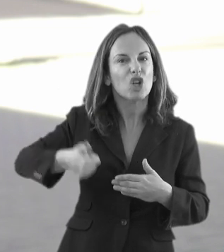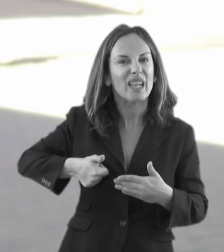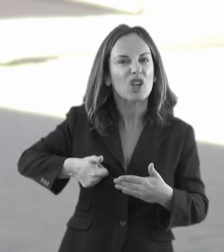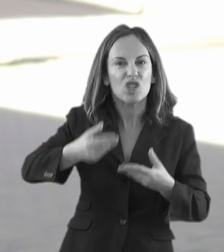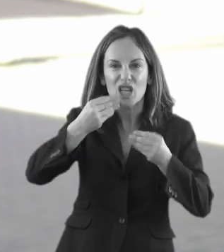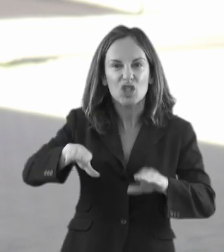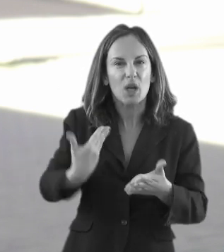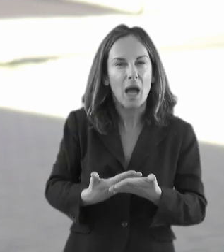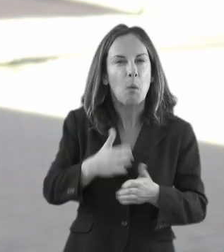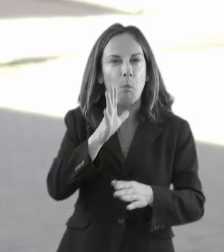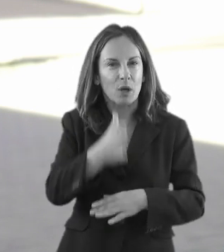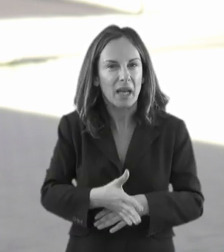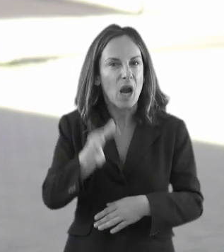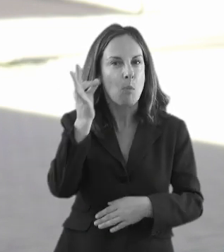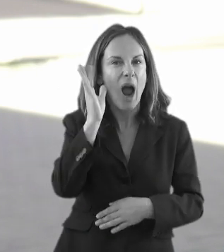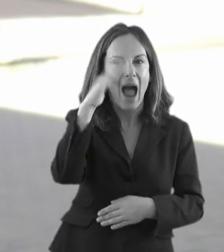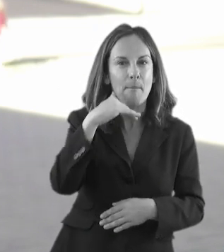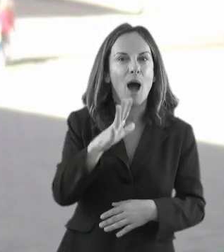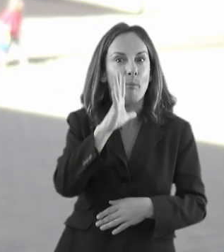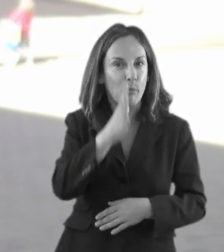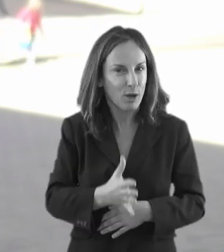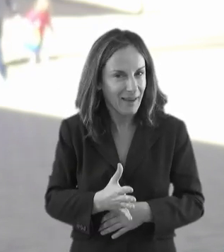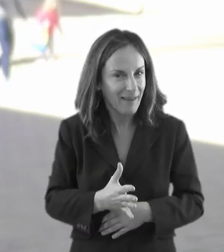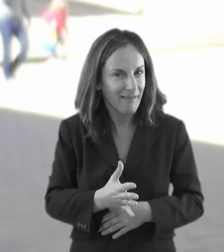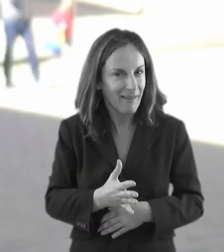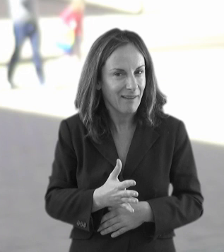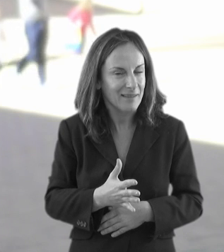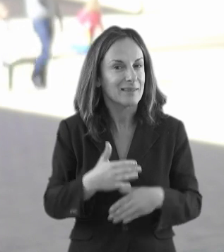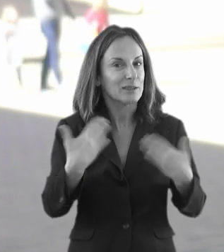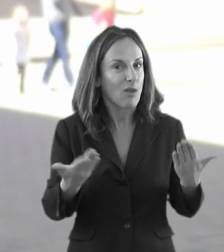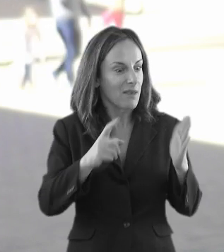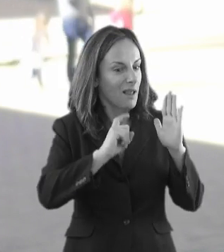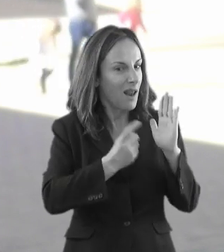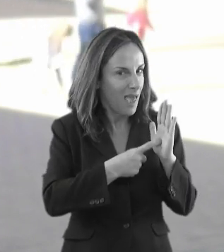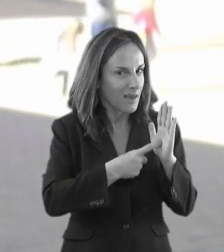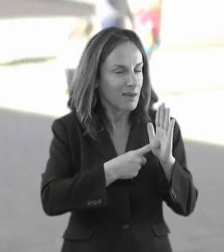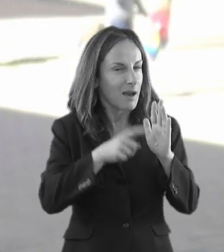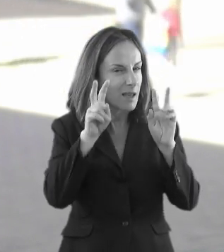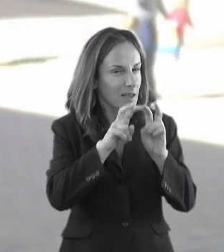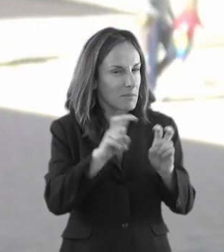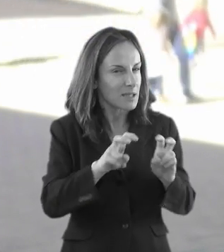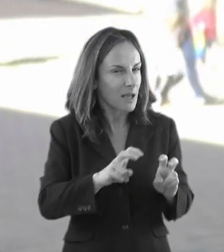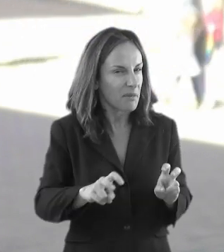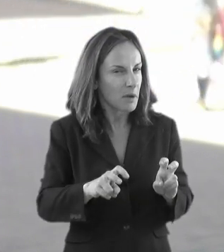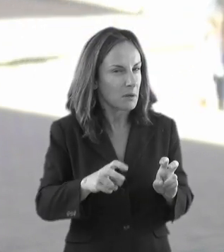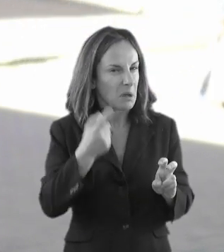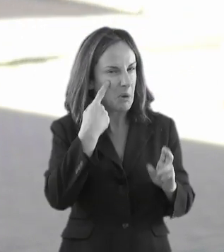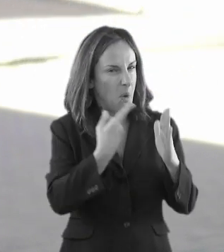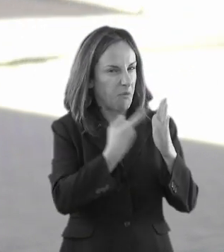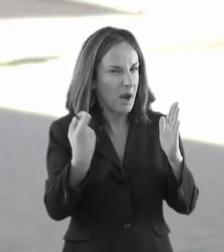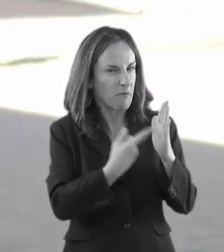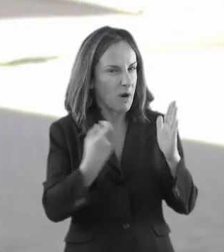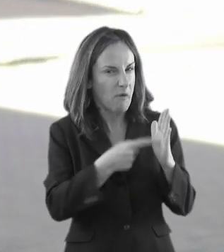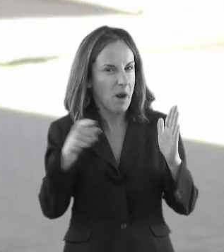vegades de classe o de gènere? Doncs és precisament fer-se les preguntes adient. Qui no surt, qui no hi